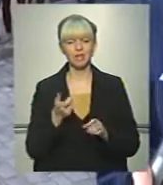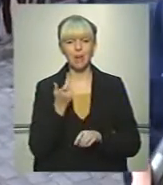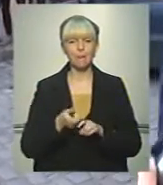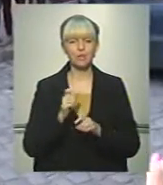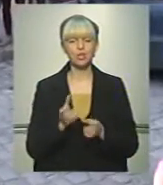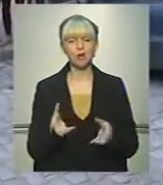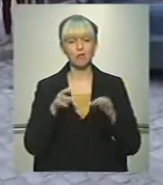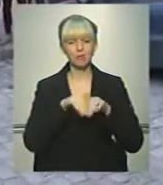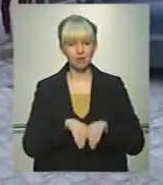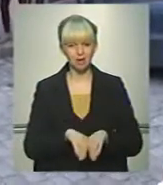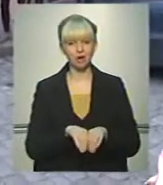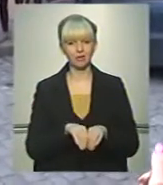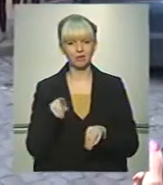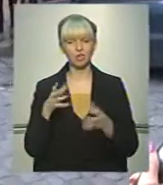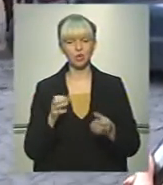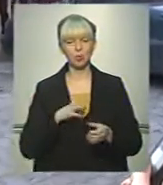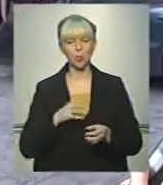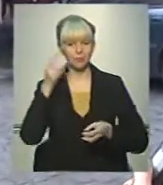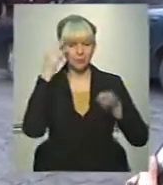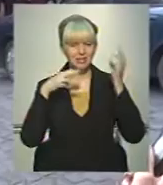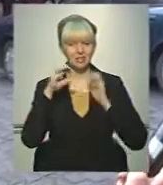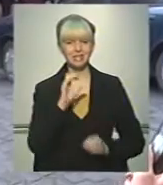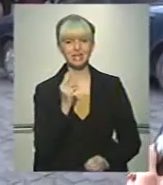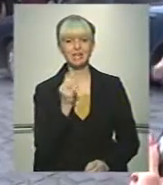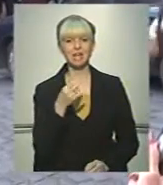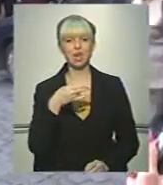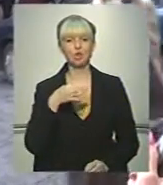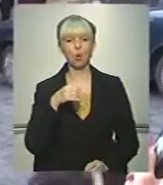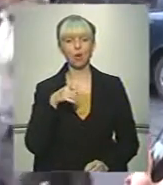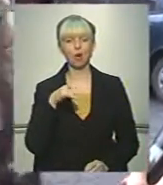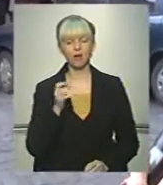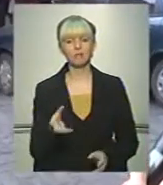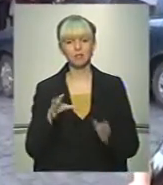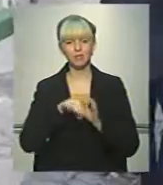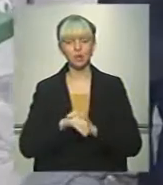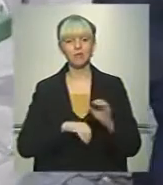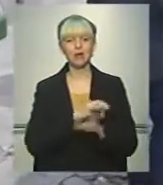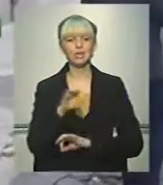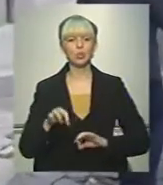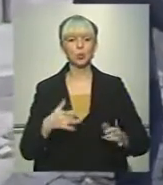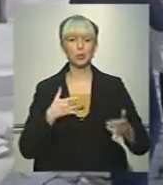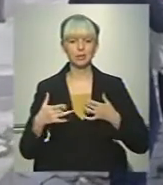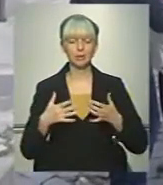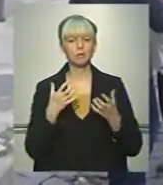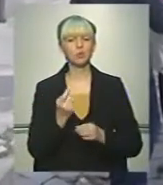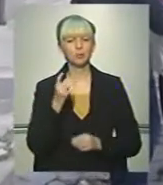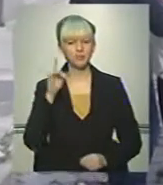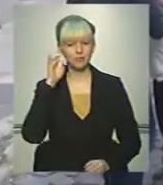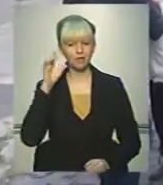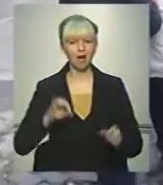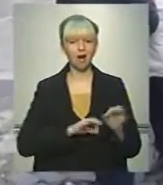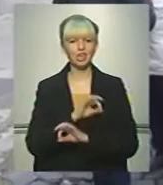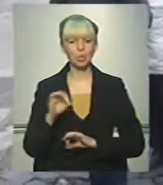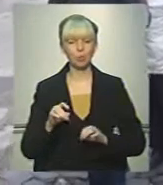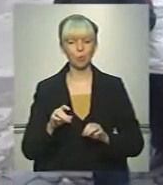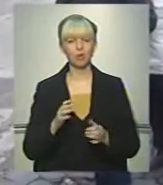вклад, внесок, він же ще був дизайнер, сценограф, він вніс в архітектуру театру. Ще одним визначним